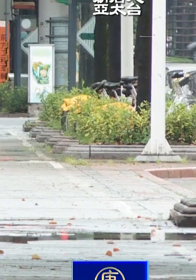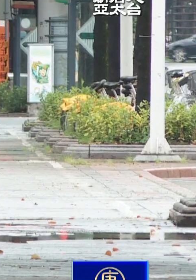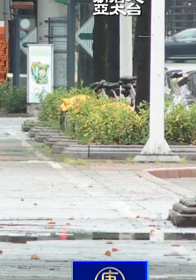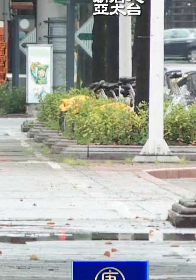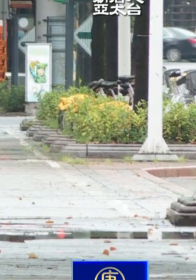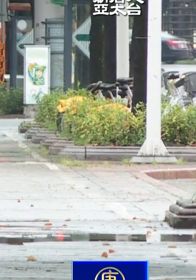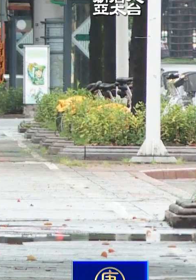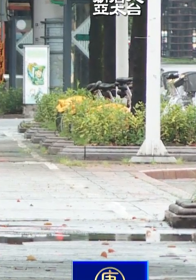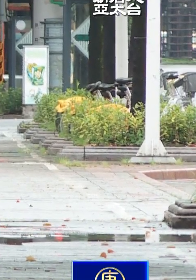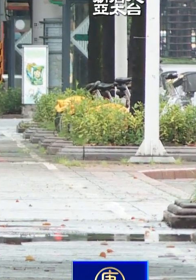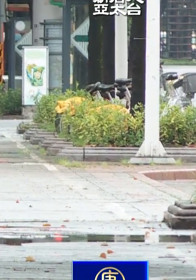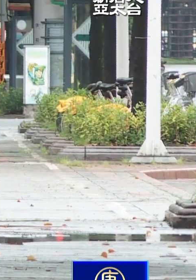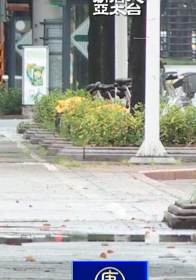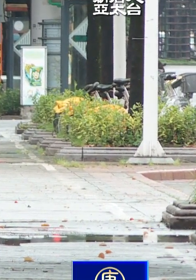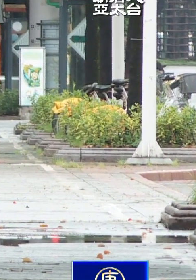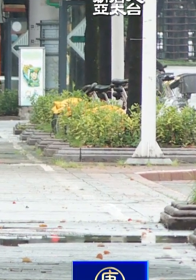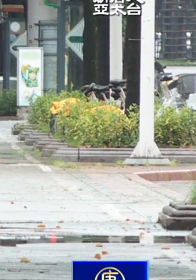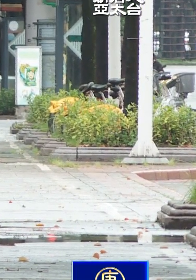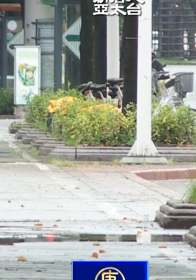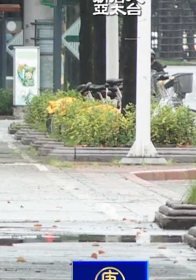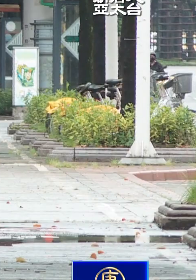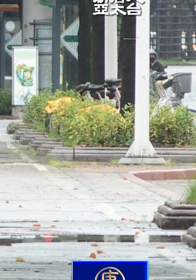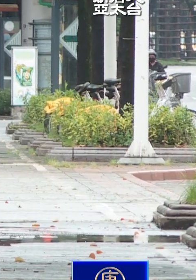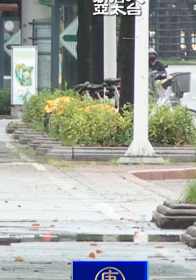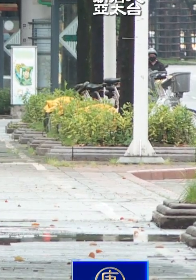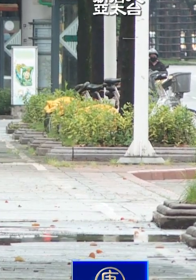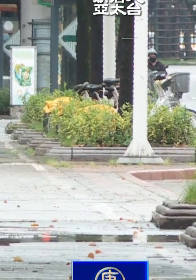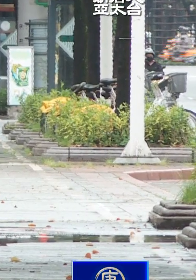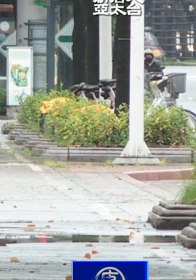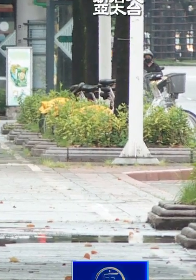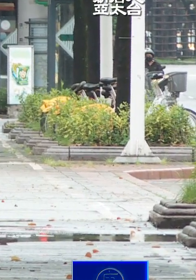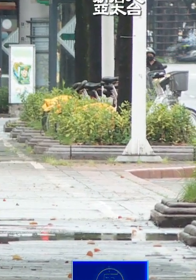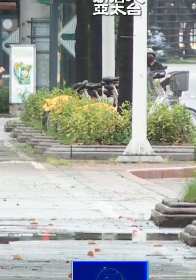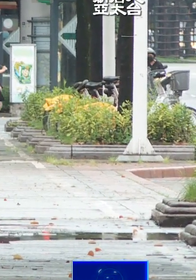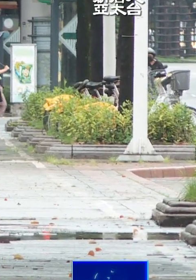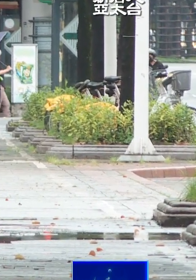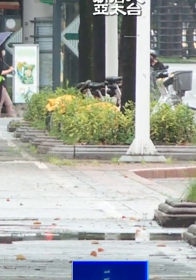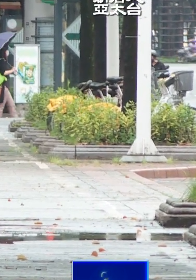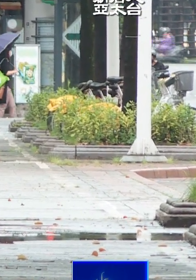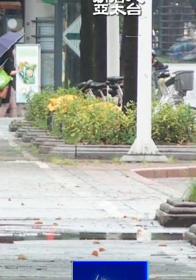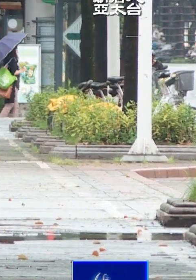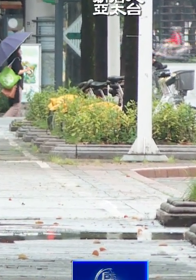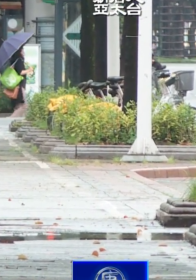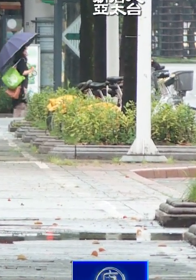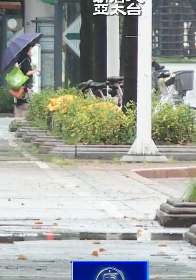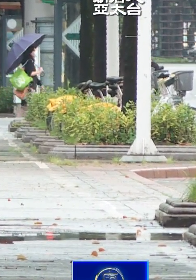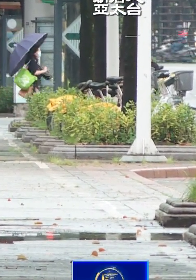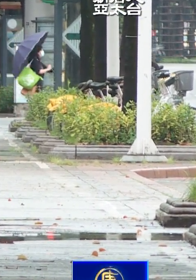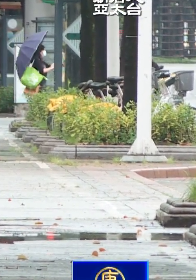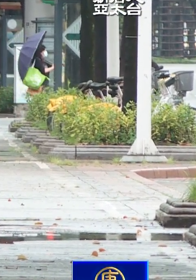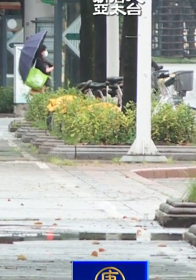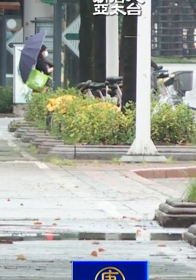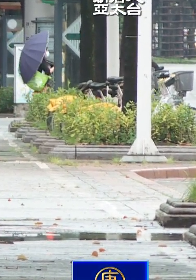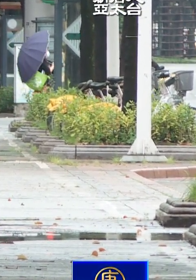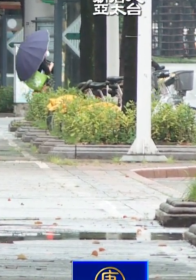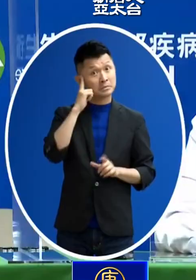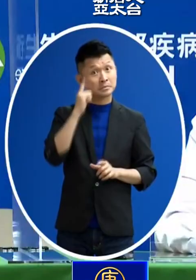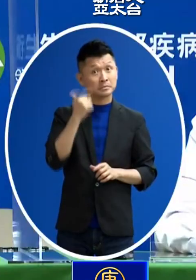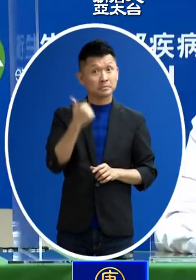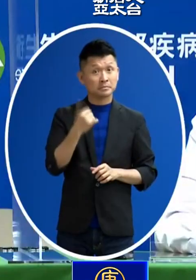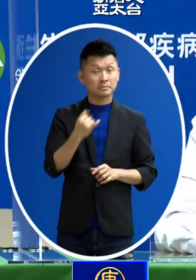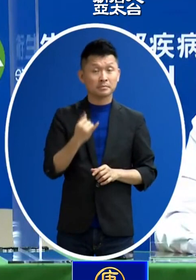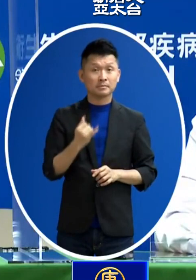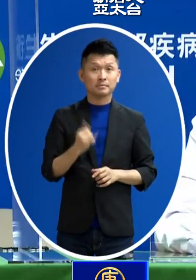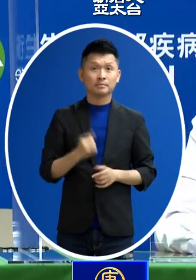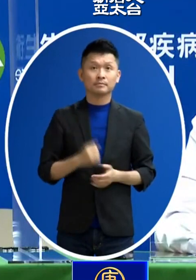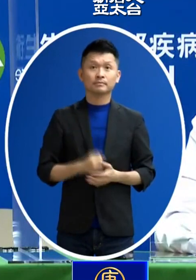此外，针对公卫专家表示，台湾疫情下降到30,000例后，可以开始考虑做流感监测，准备解封。对